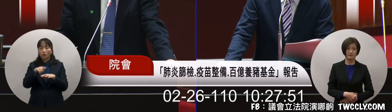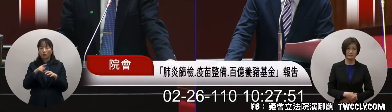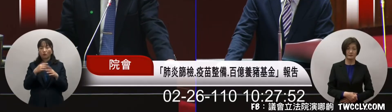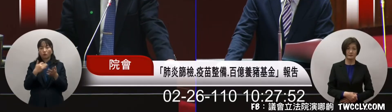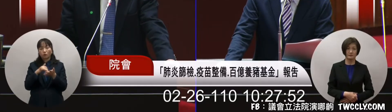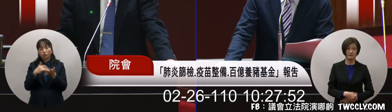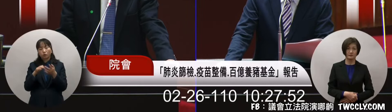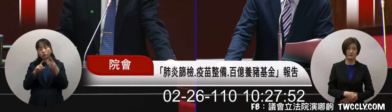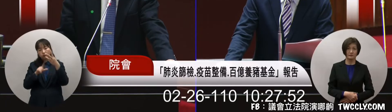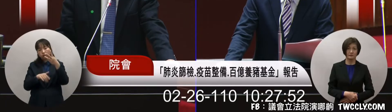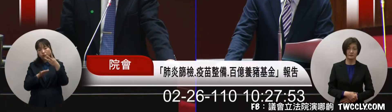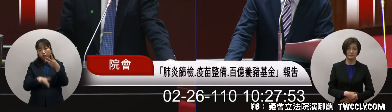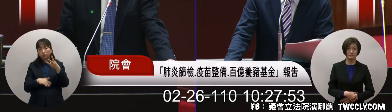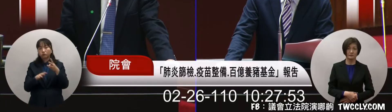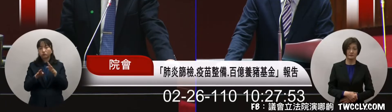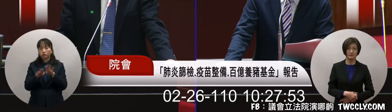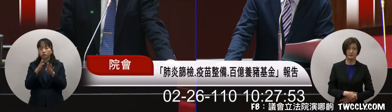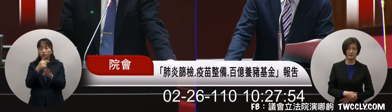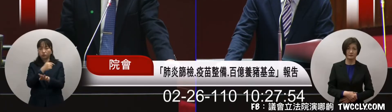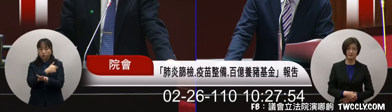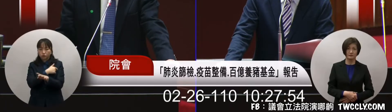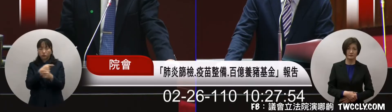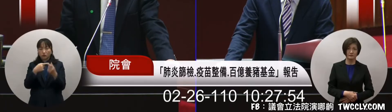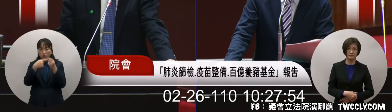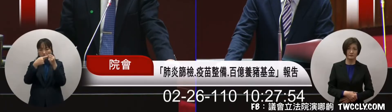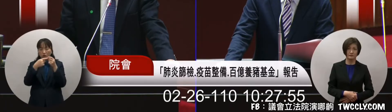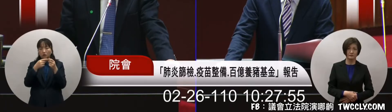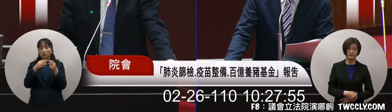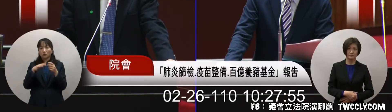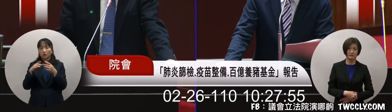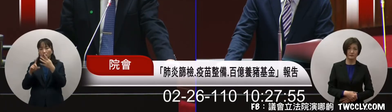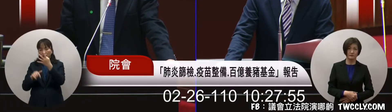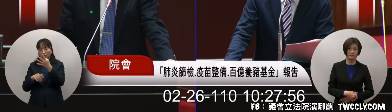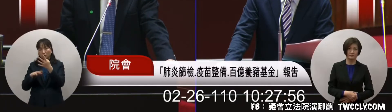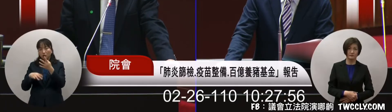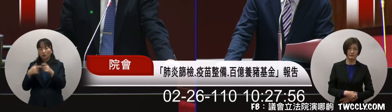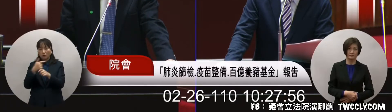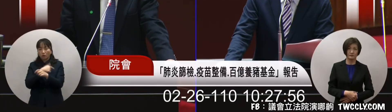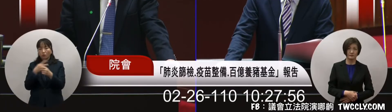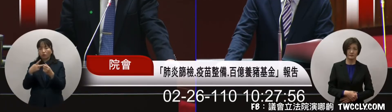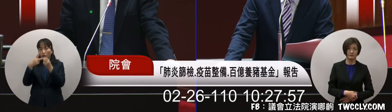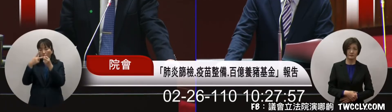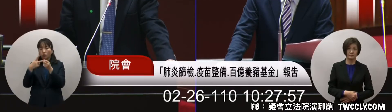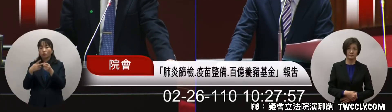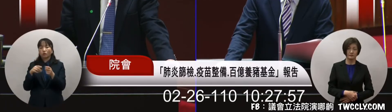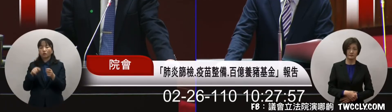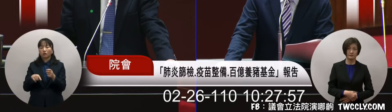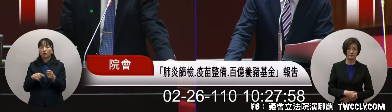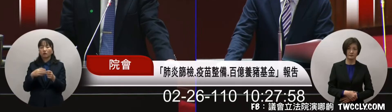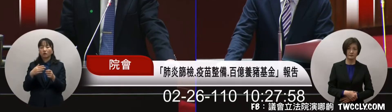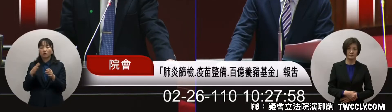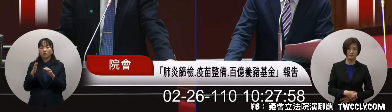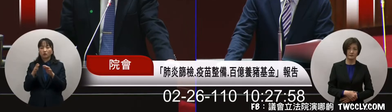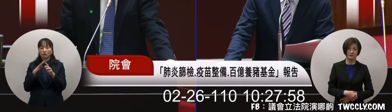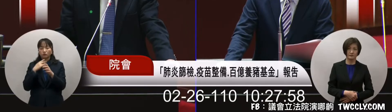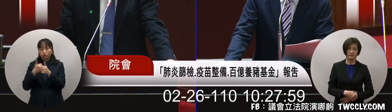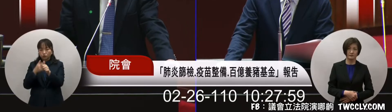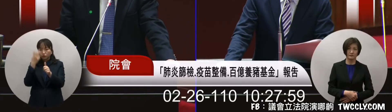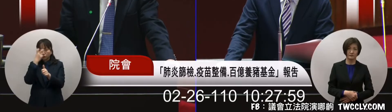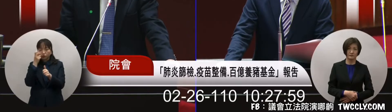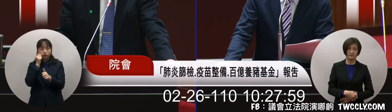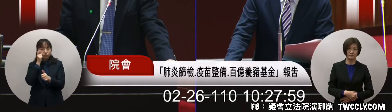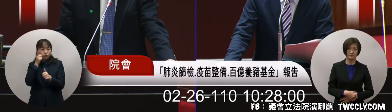计3月底要施打完第一剂，然后4月底要施打完第二剂，然后再追踪